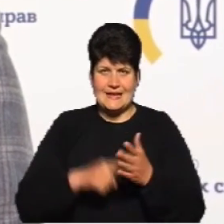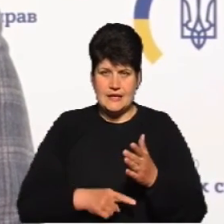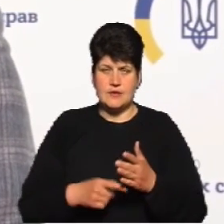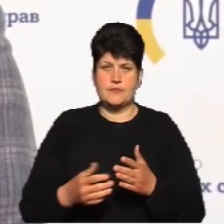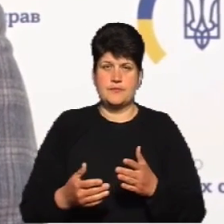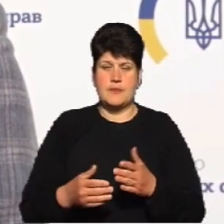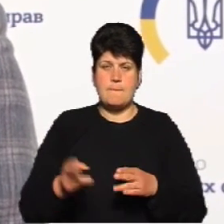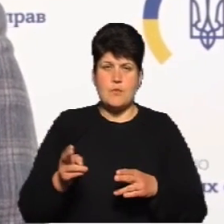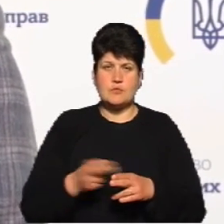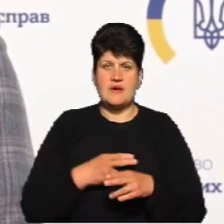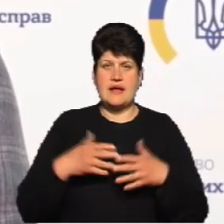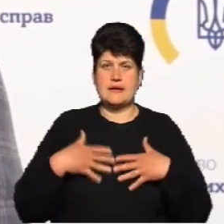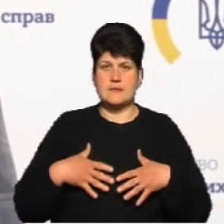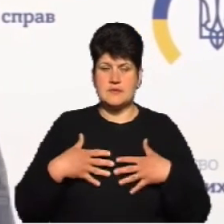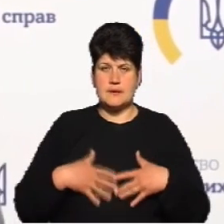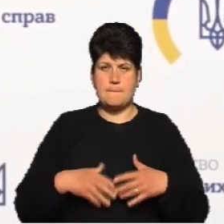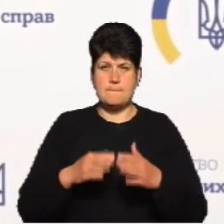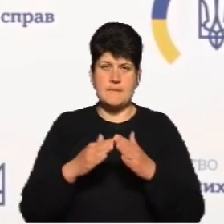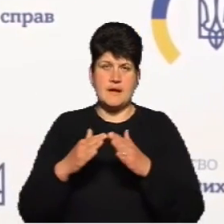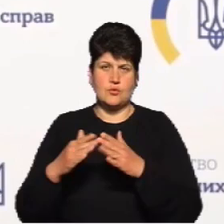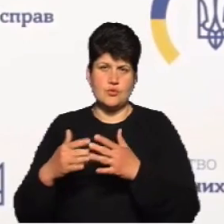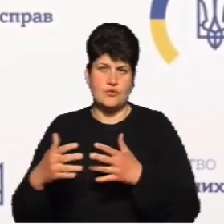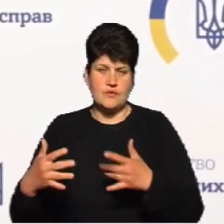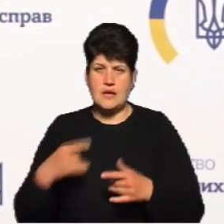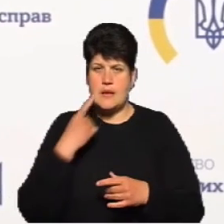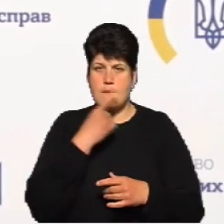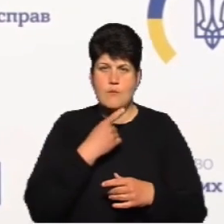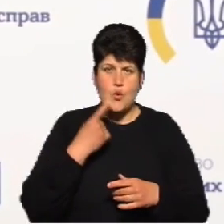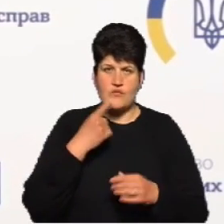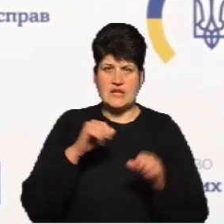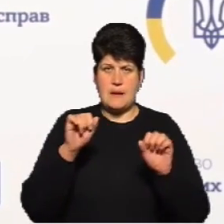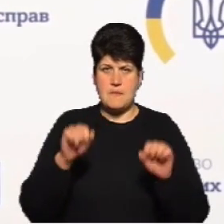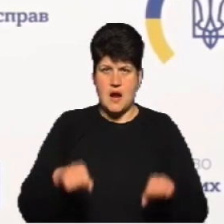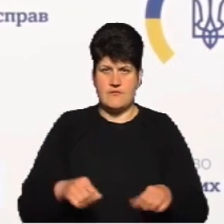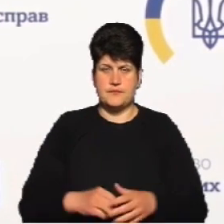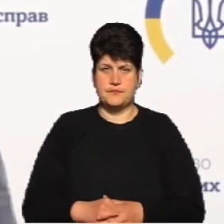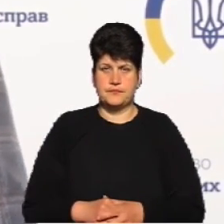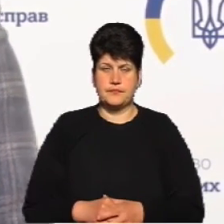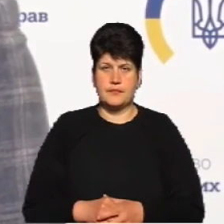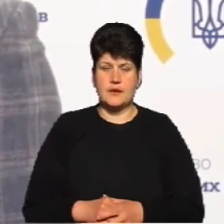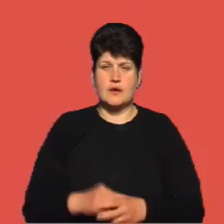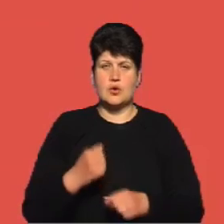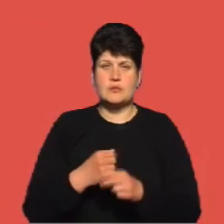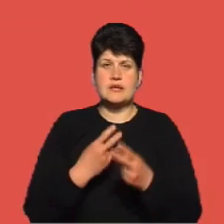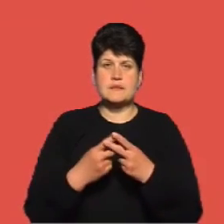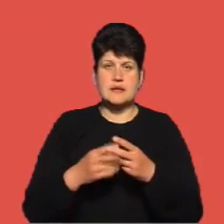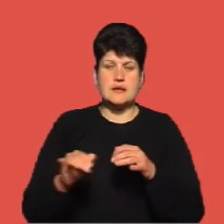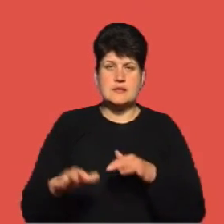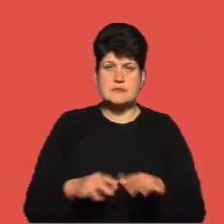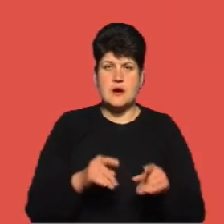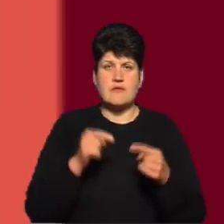позбавляє кримських татар майнових та мовних прав, фабрикує кримінальні звинувачення проти них.